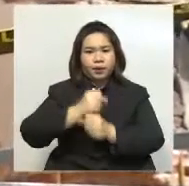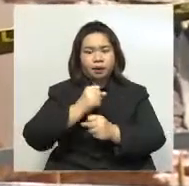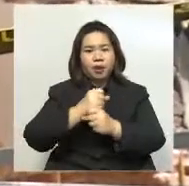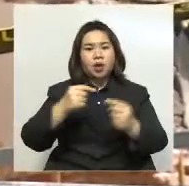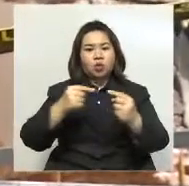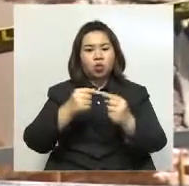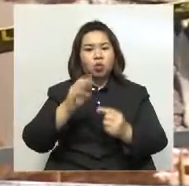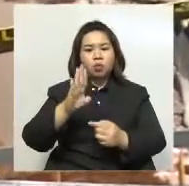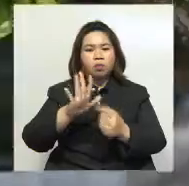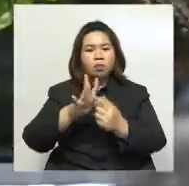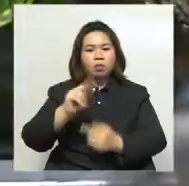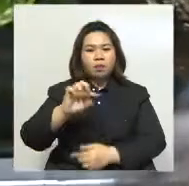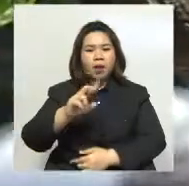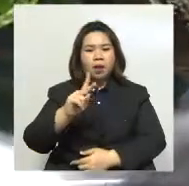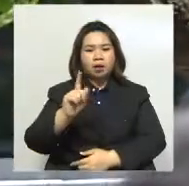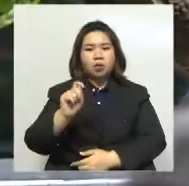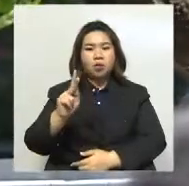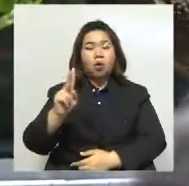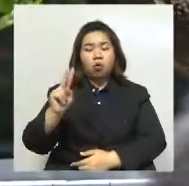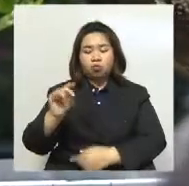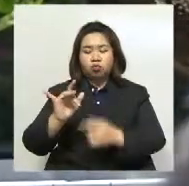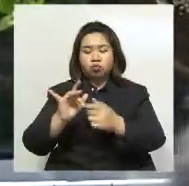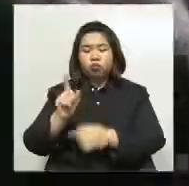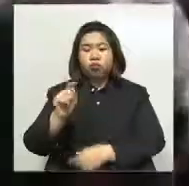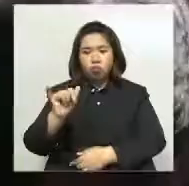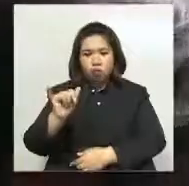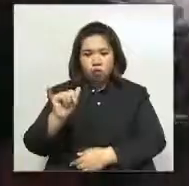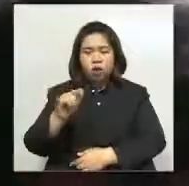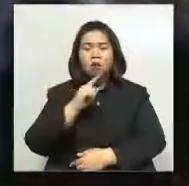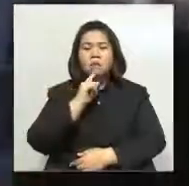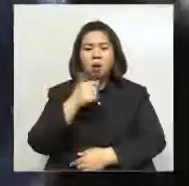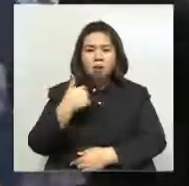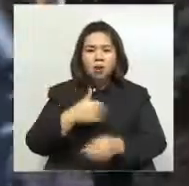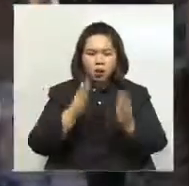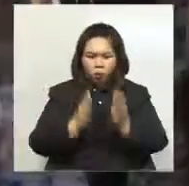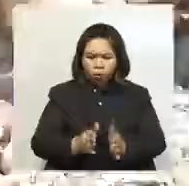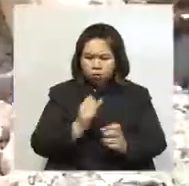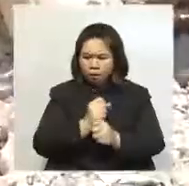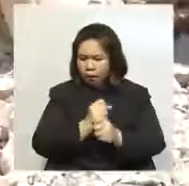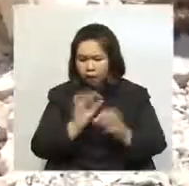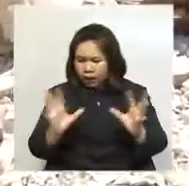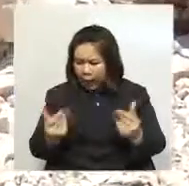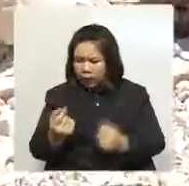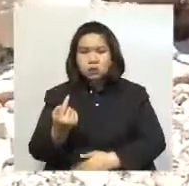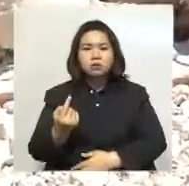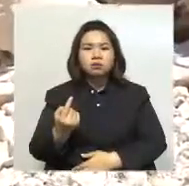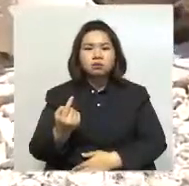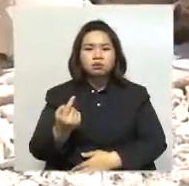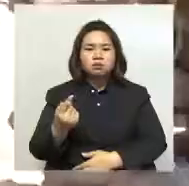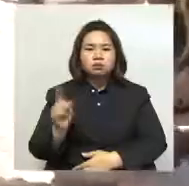ตบางกอกน้อยที่ชี้แจงนะคะว่าหลังจากที่มีการตรวจสอบพบว่าคนงานหายไป1คนเนี่ยแ